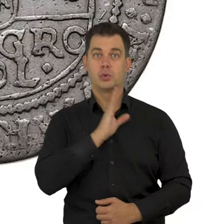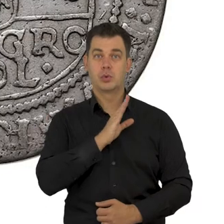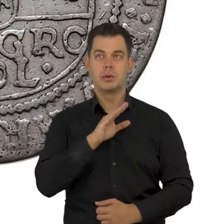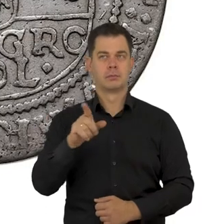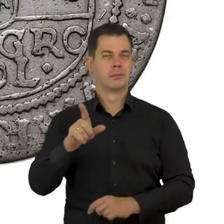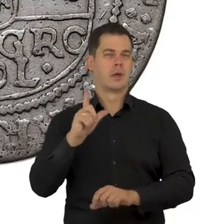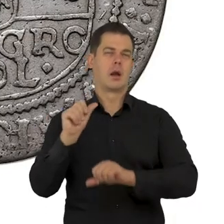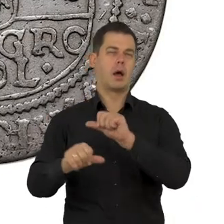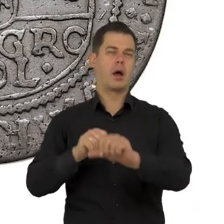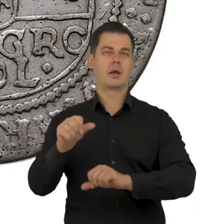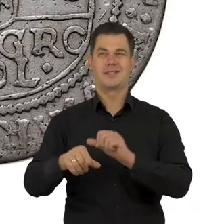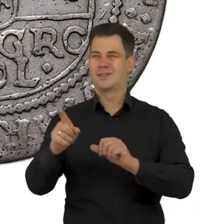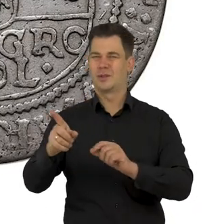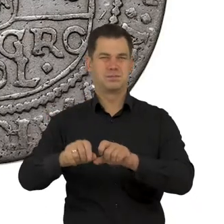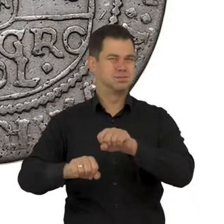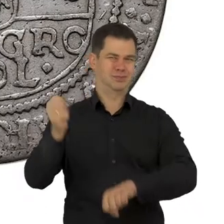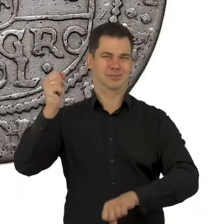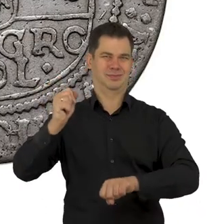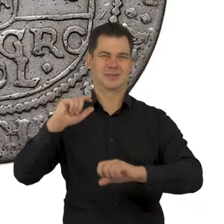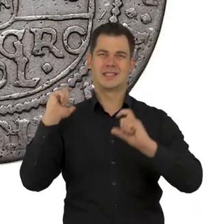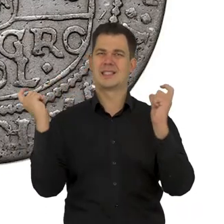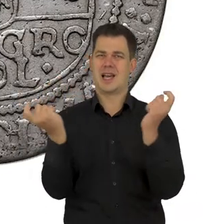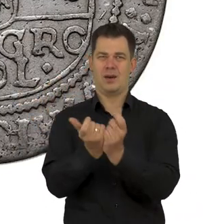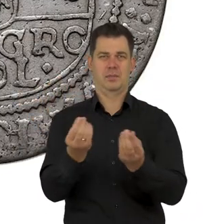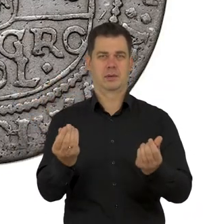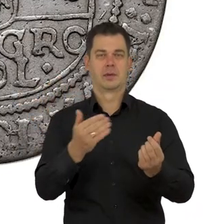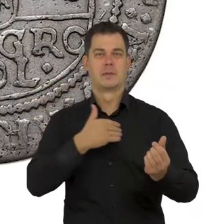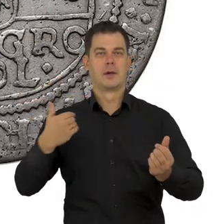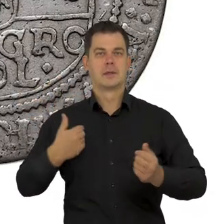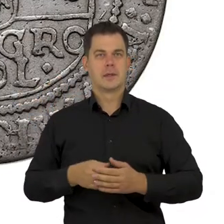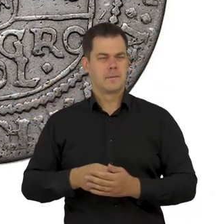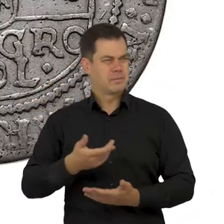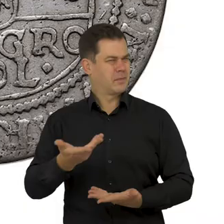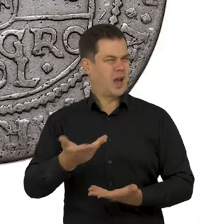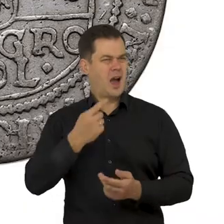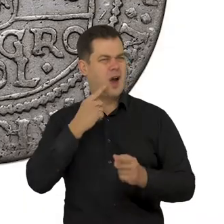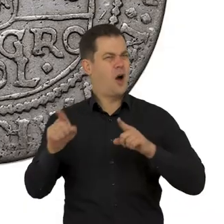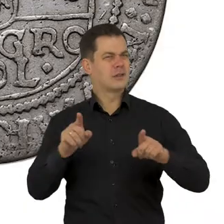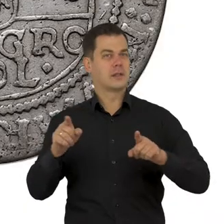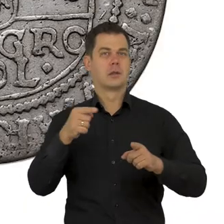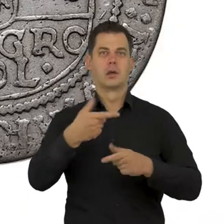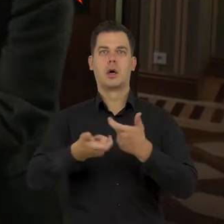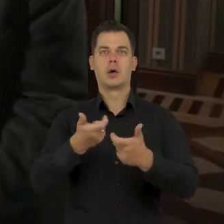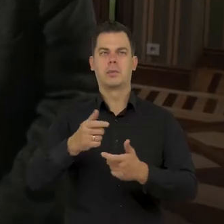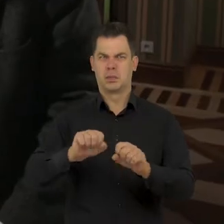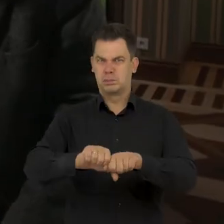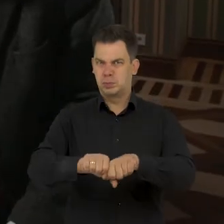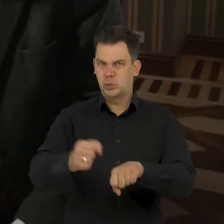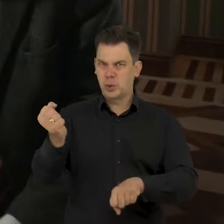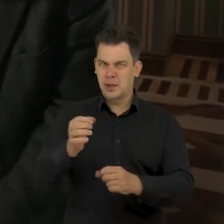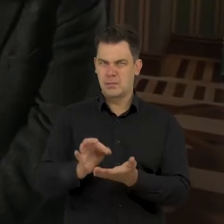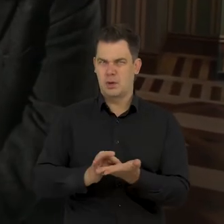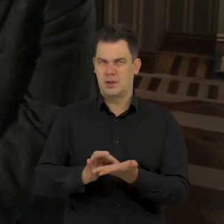milionów sztuk. Na długie lata zdestabilizowała rynek pieniężny w Polsce. A czym jest taki proces określany